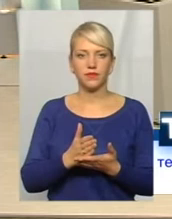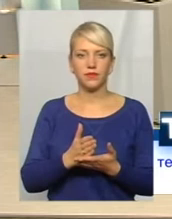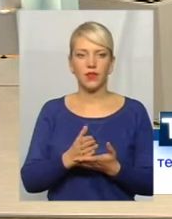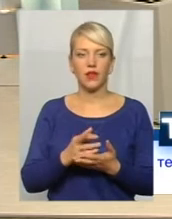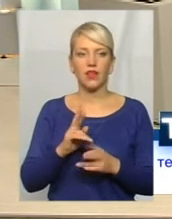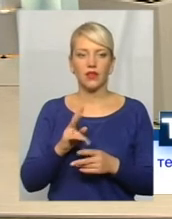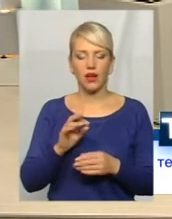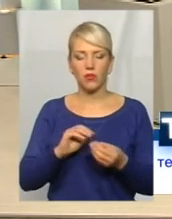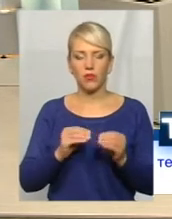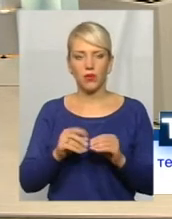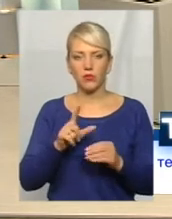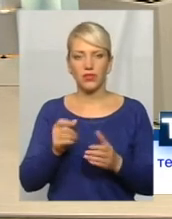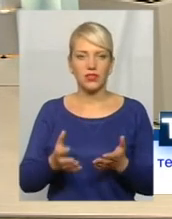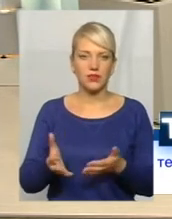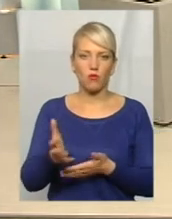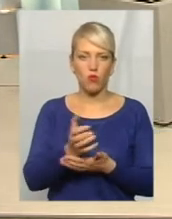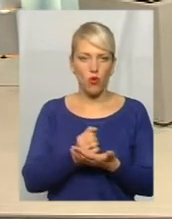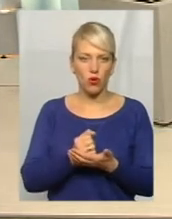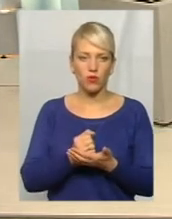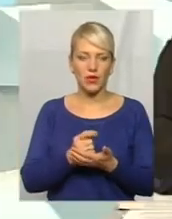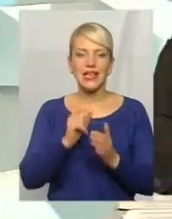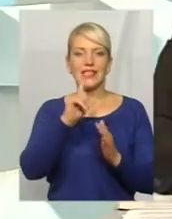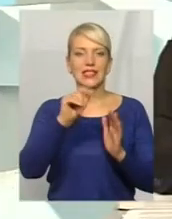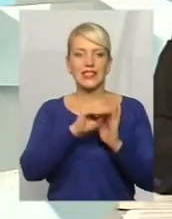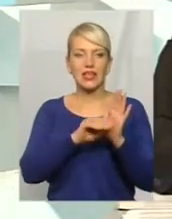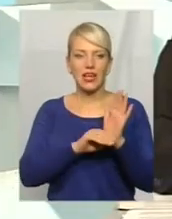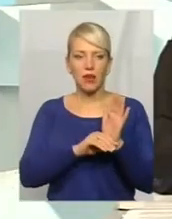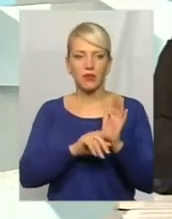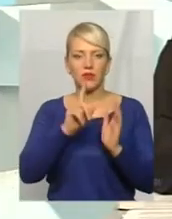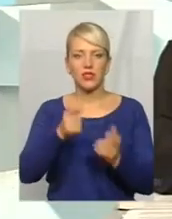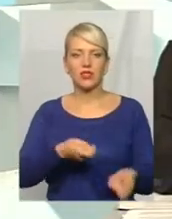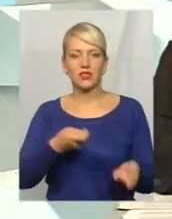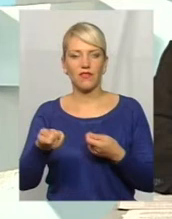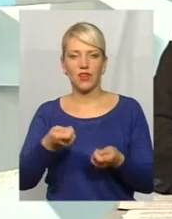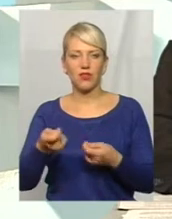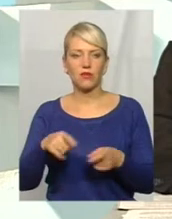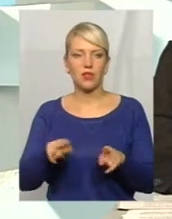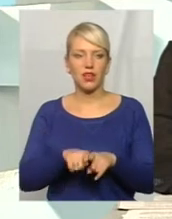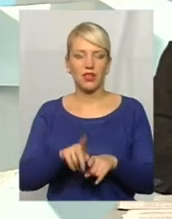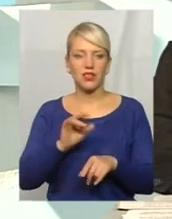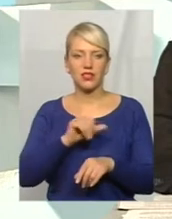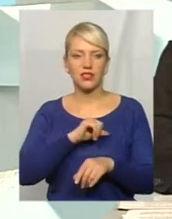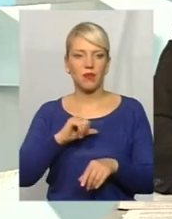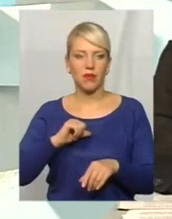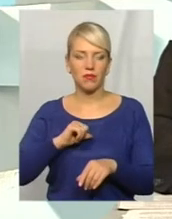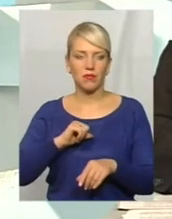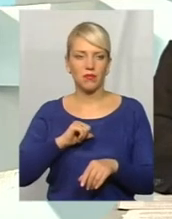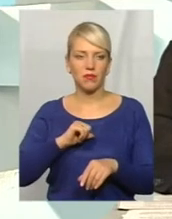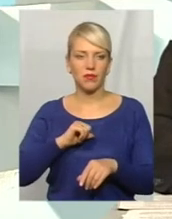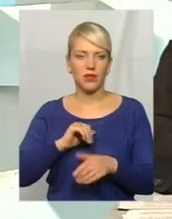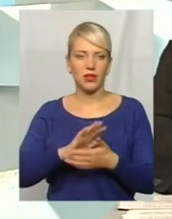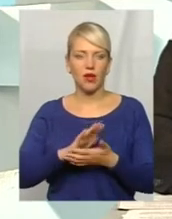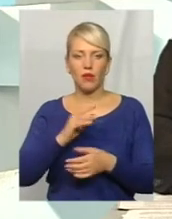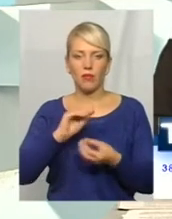Як проблеми із збором, схемами, з вивозом, так і проблеми із самими полігонами. Проблем